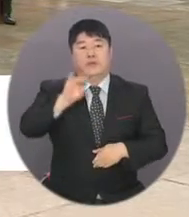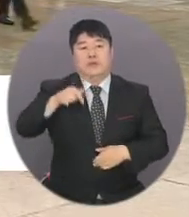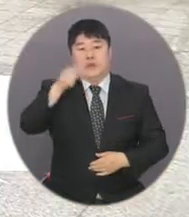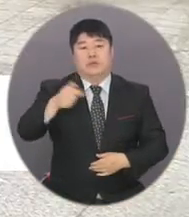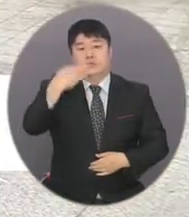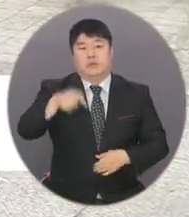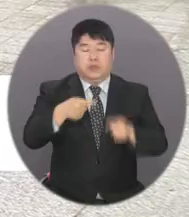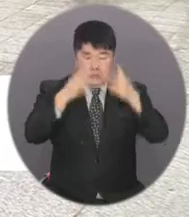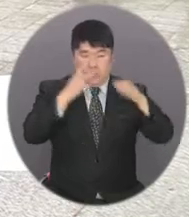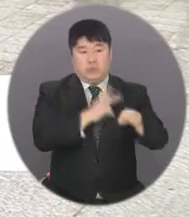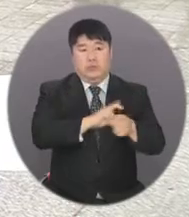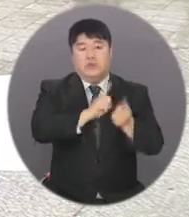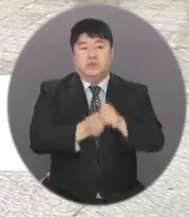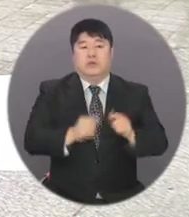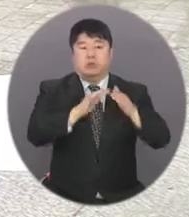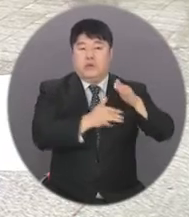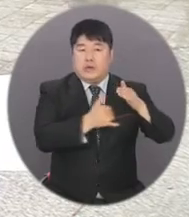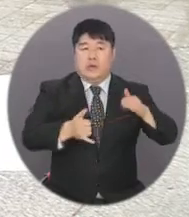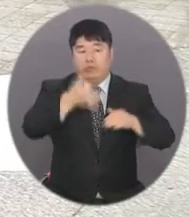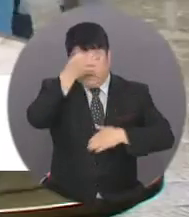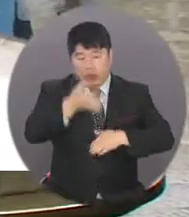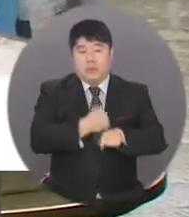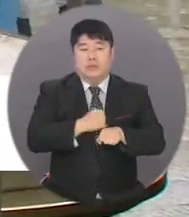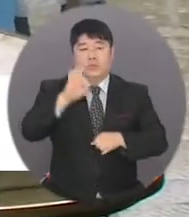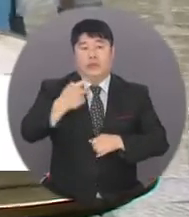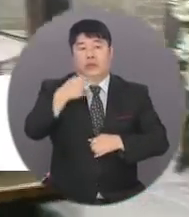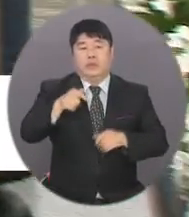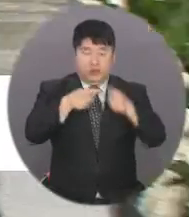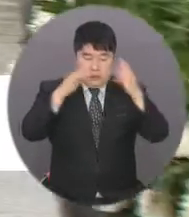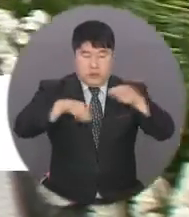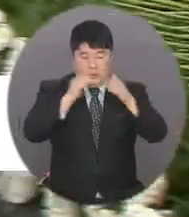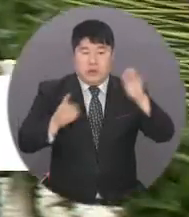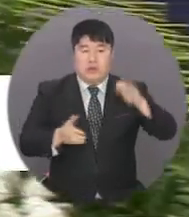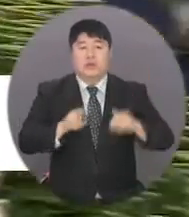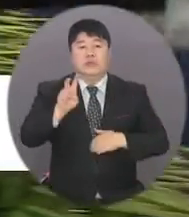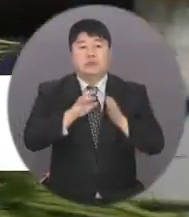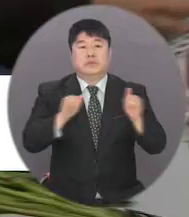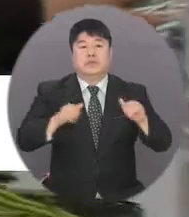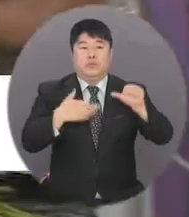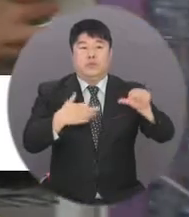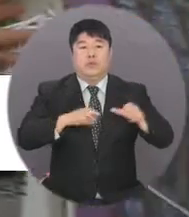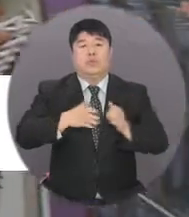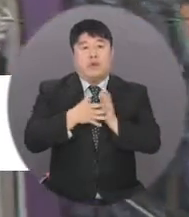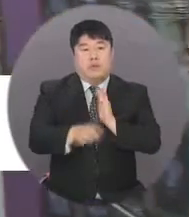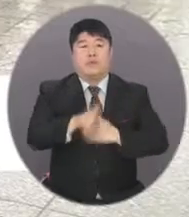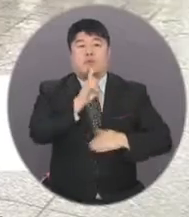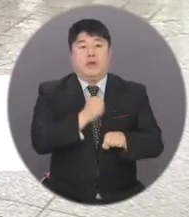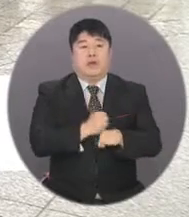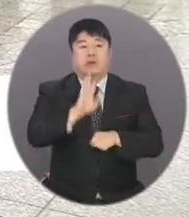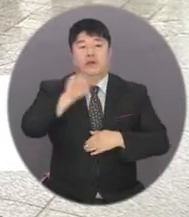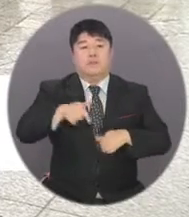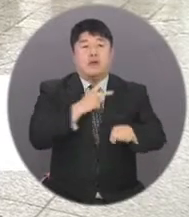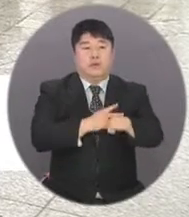대신해 유가족들에게 사과했습니다. 위덕대 총학생회 등 20여 명은 5.18을 폄훼하는 발언을 했던 박